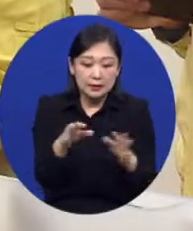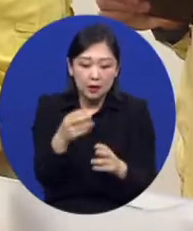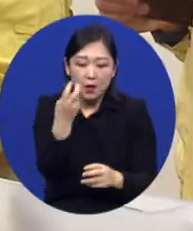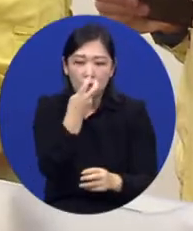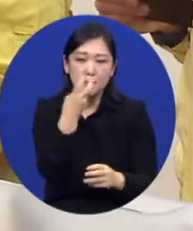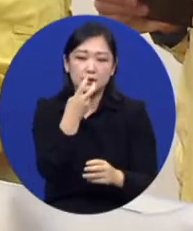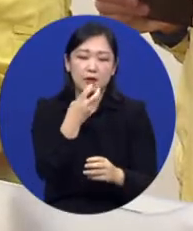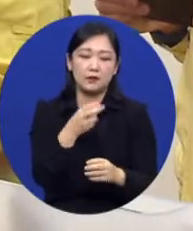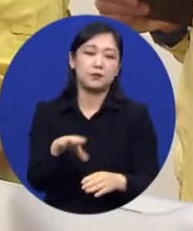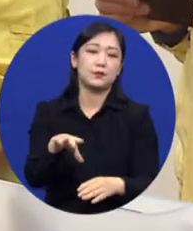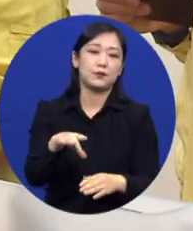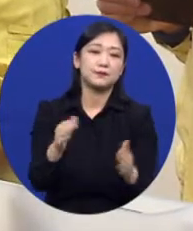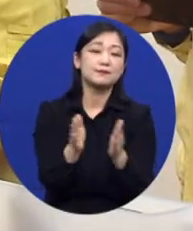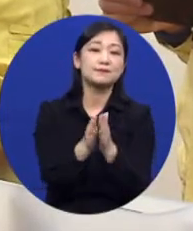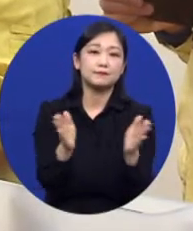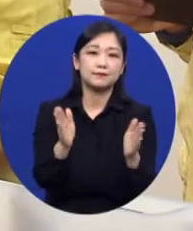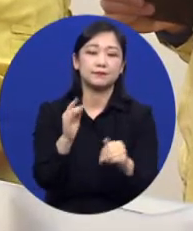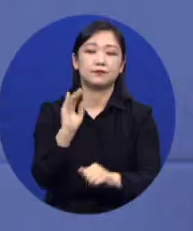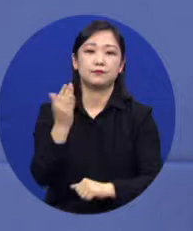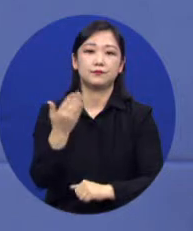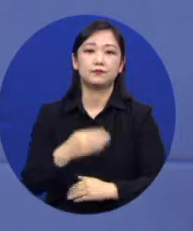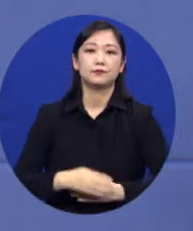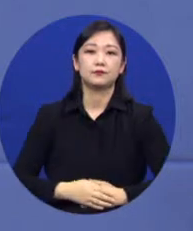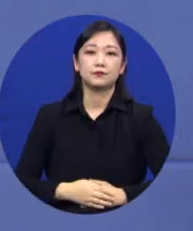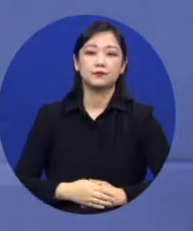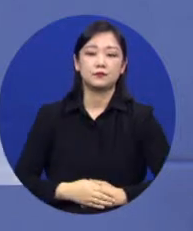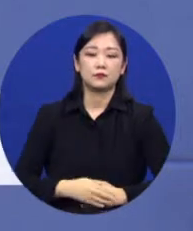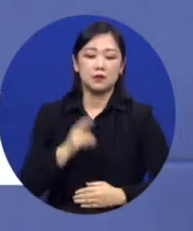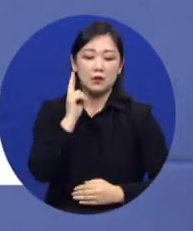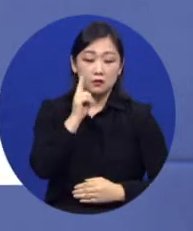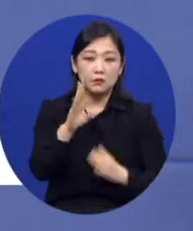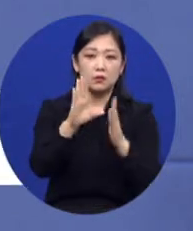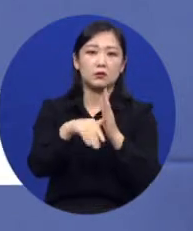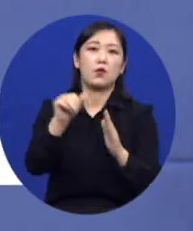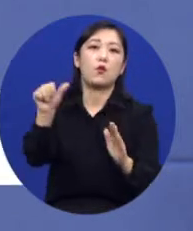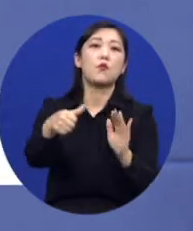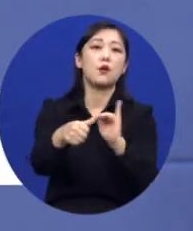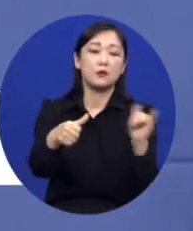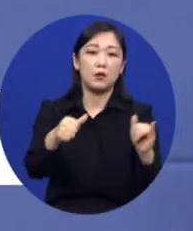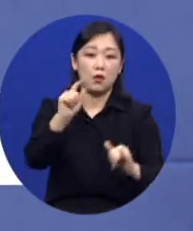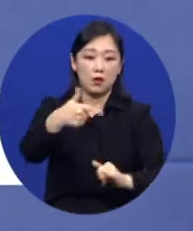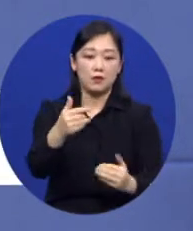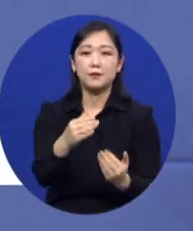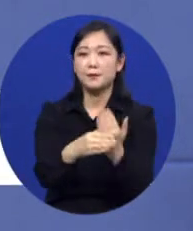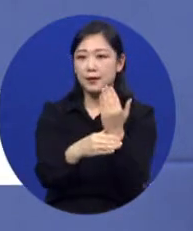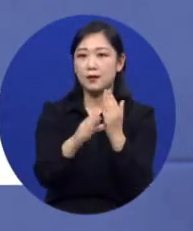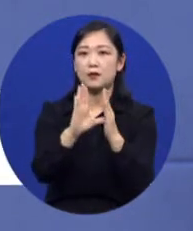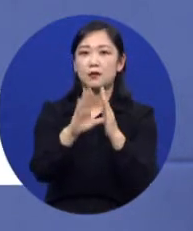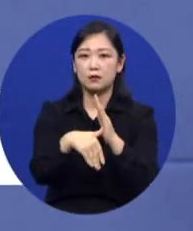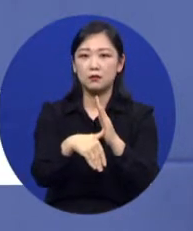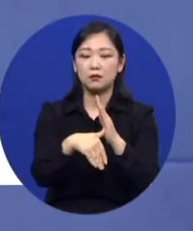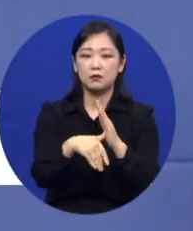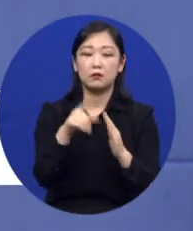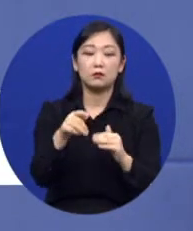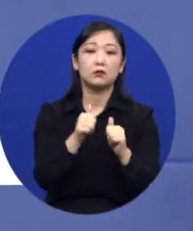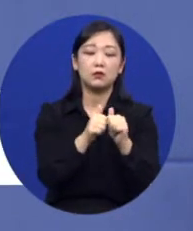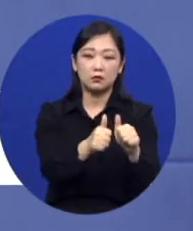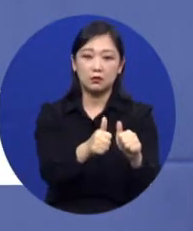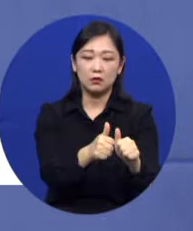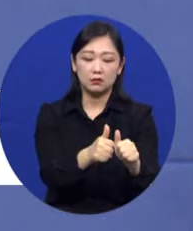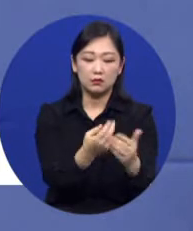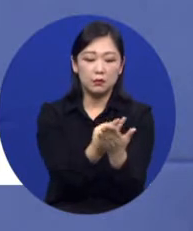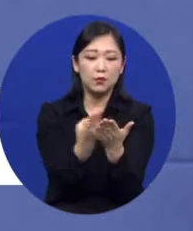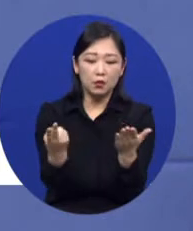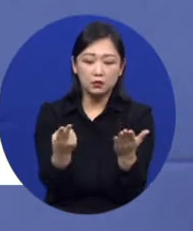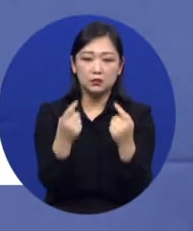키트 로 우성 검사를 실시합니다 최악의 경우 500 명 까지 하루에 발생이 되었을 때 그의 딸은 이제 병상